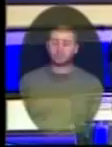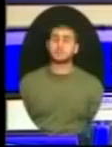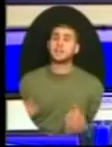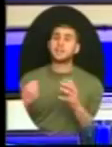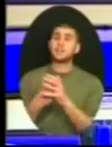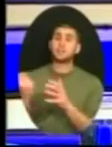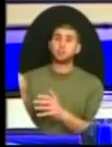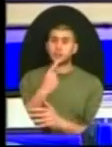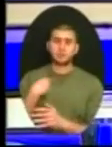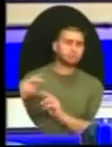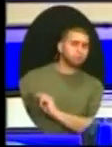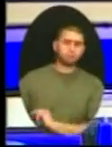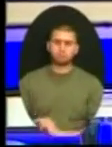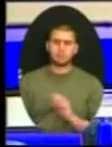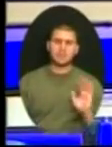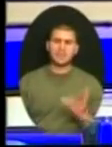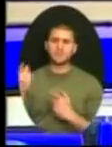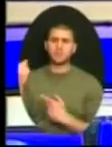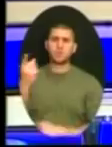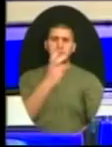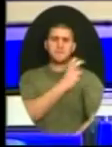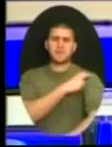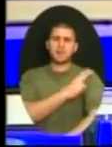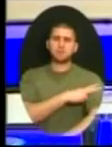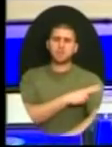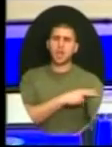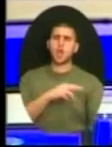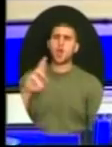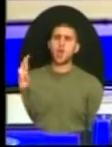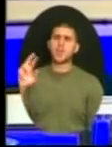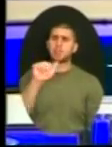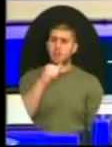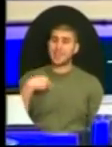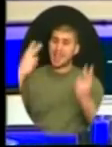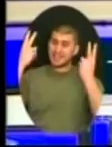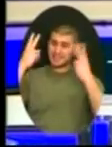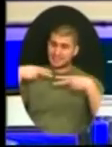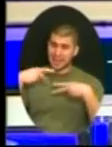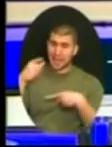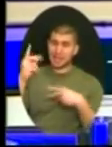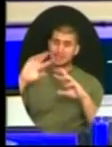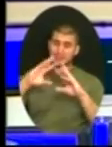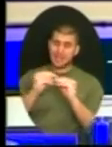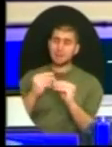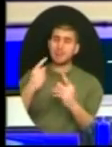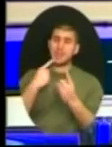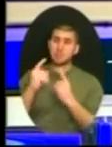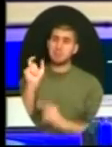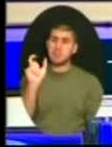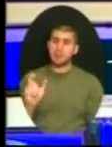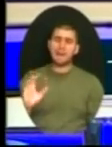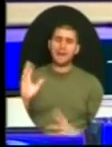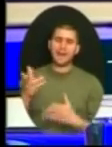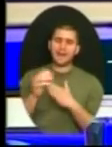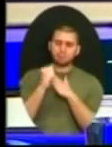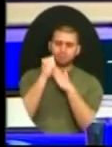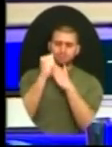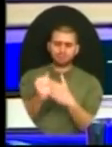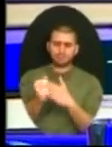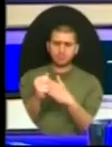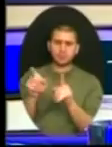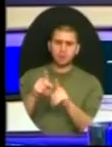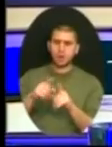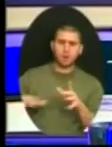בסוף השבוע נקראתי בדחיפות לדיון אצל מפכ"ל המשטרה רוני אלשיך. אסכם את הדיון במילים שלי. איך מנווטים את הספינה הזאת